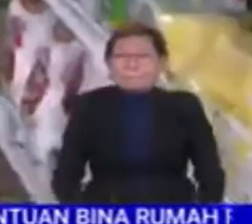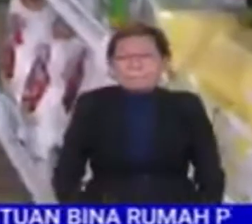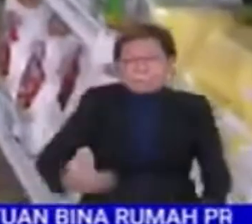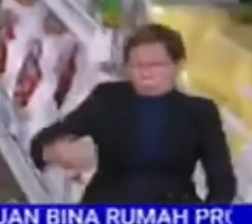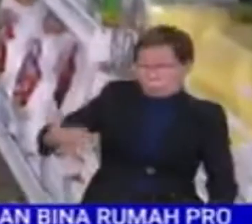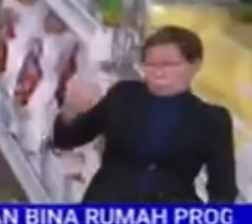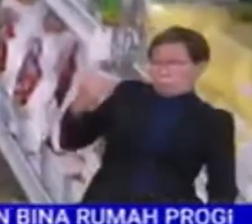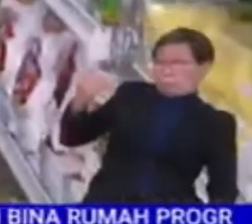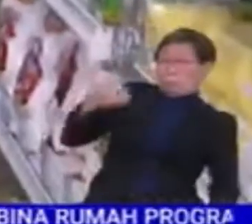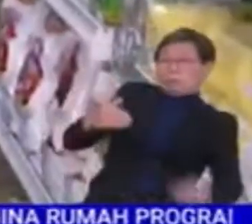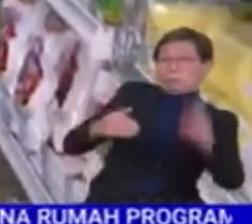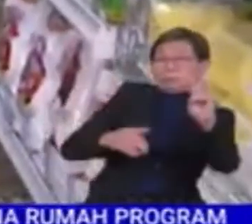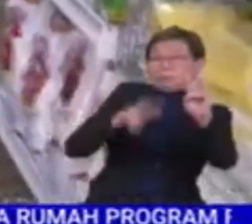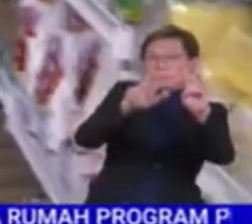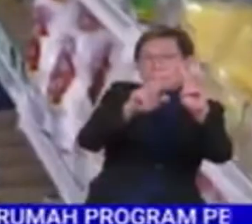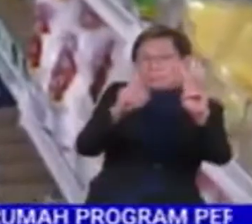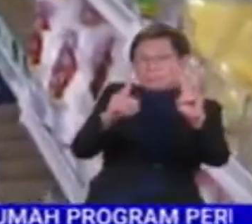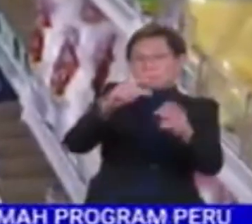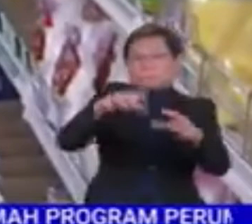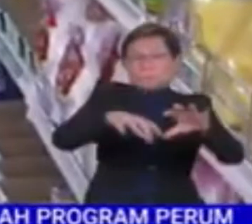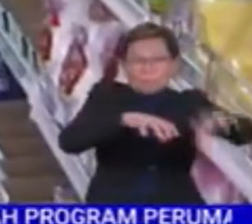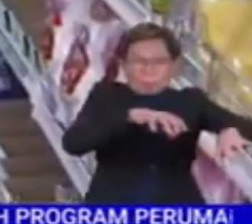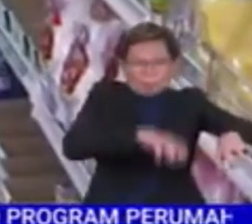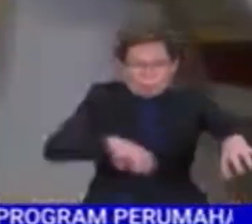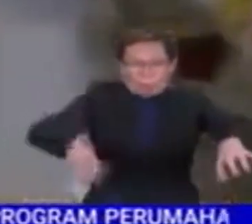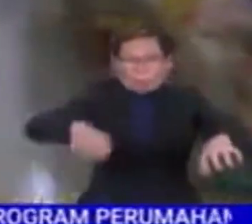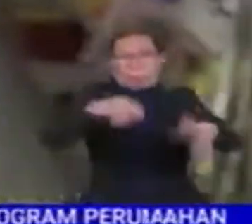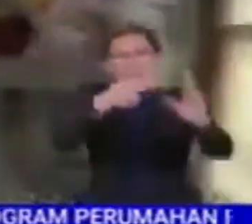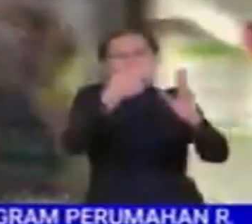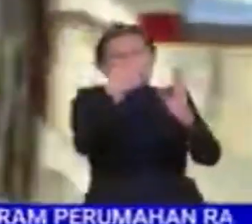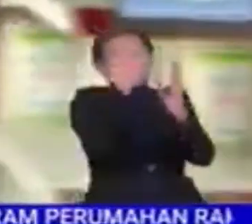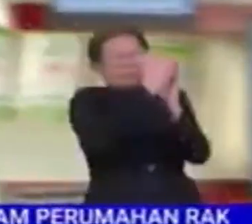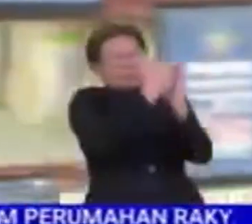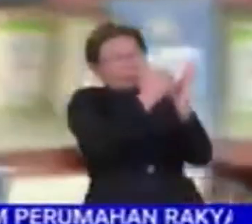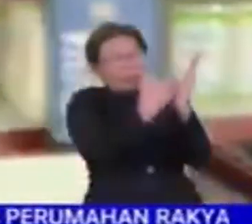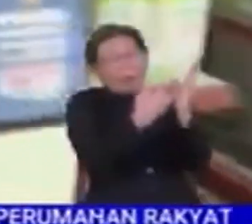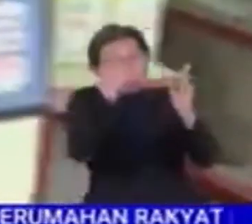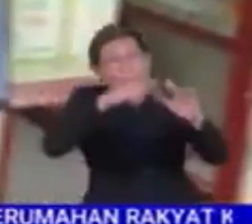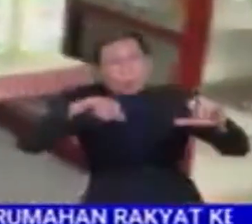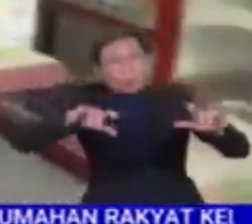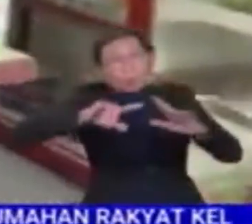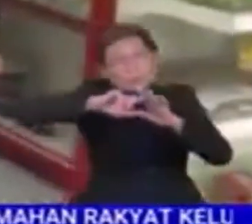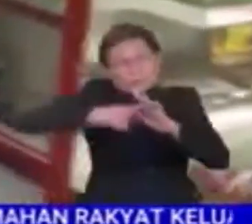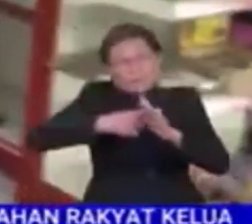Sebelum ini, 639 kawasan disenaraikan bagi melaksanakan